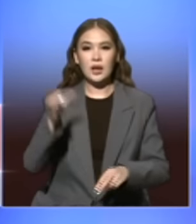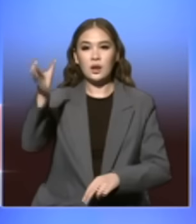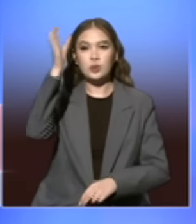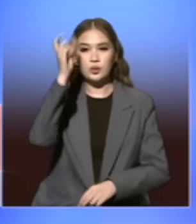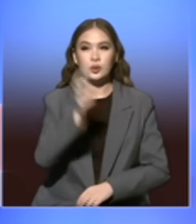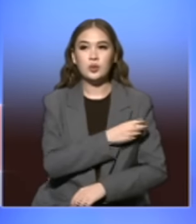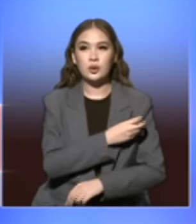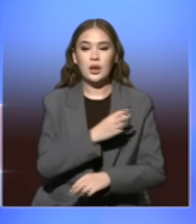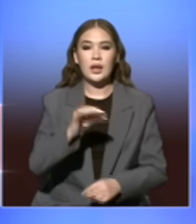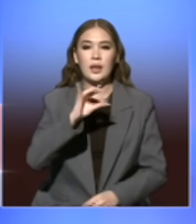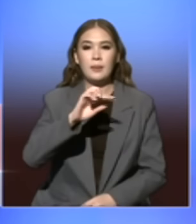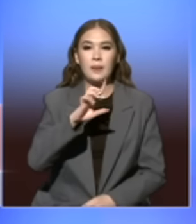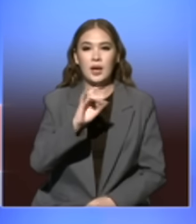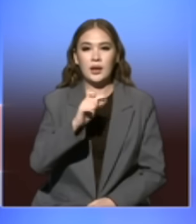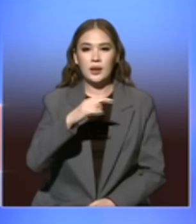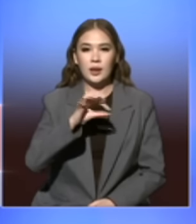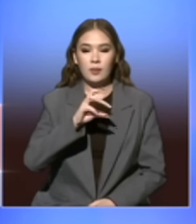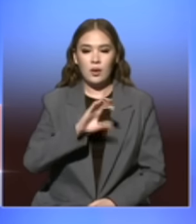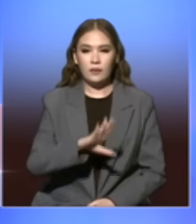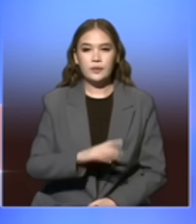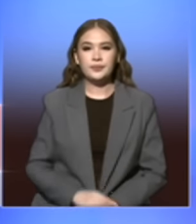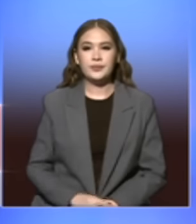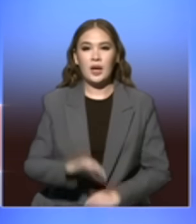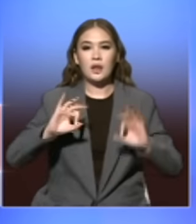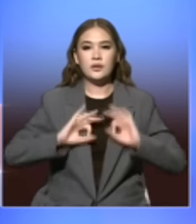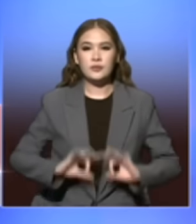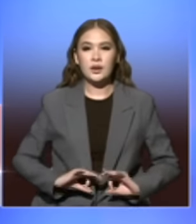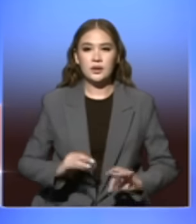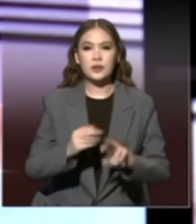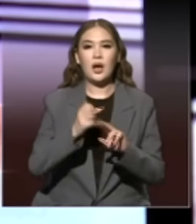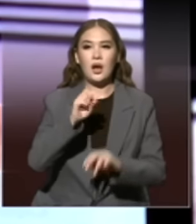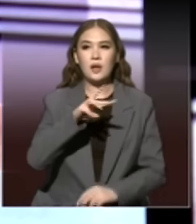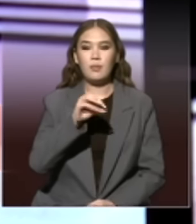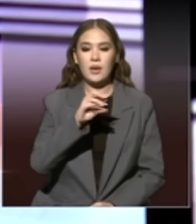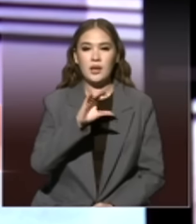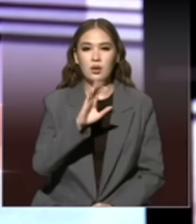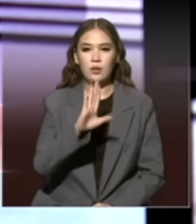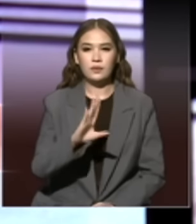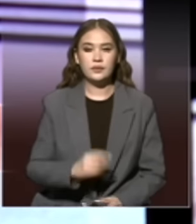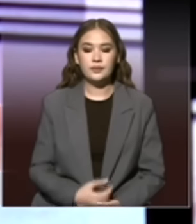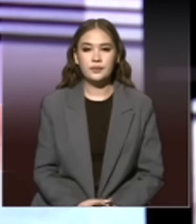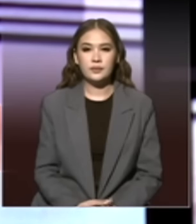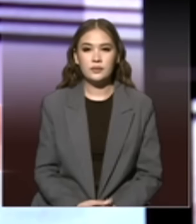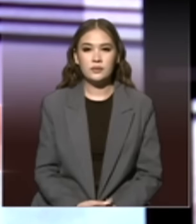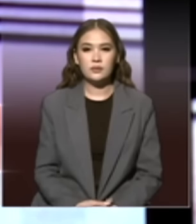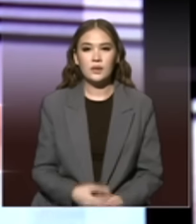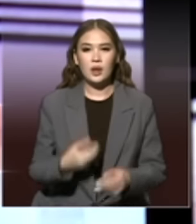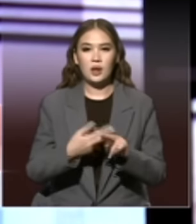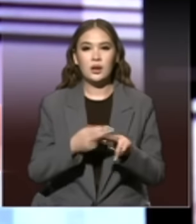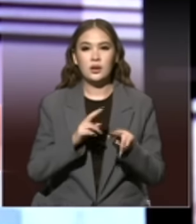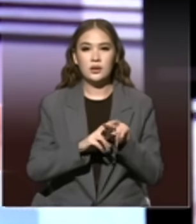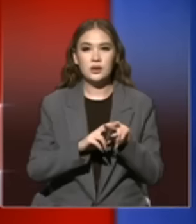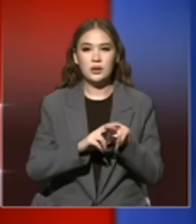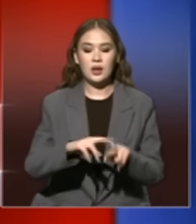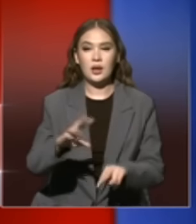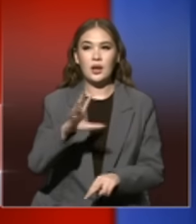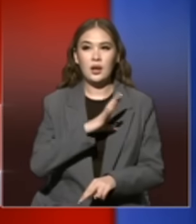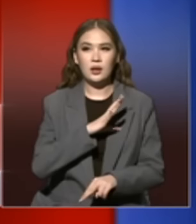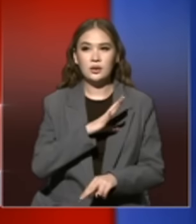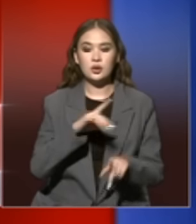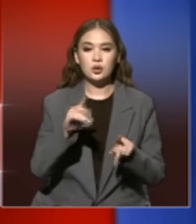Жамалетдин Ибрагимов, адвокат Тельман Аленов және Әлімжан Жұбатқанов,